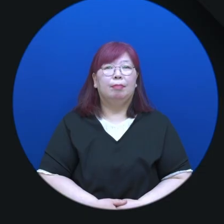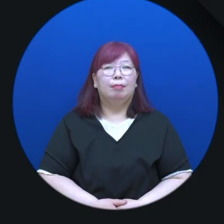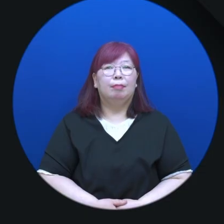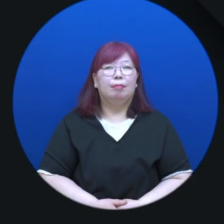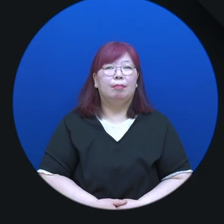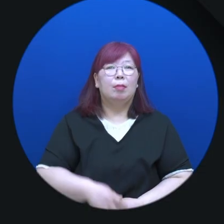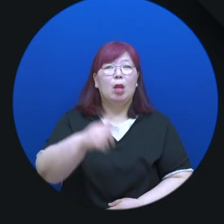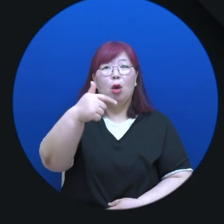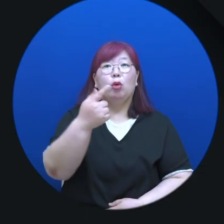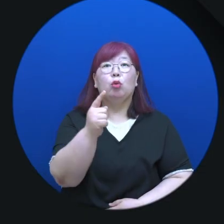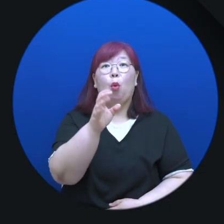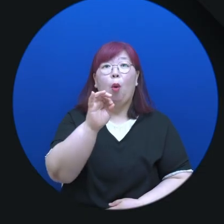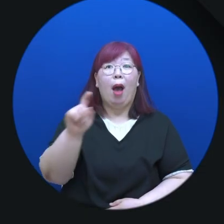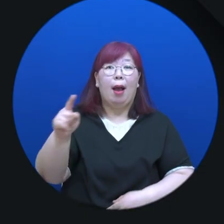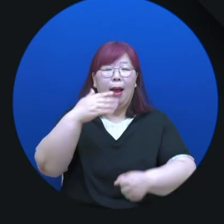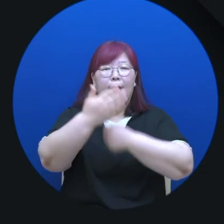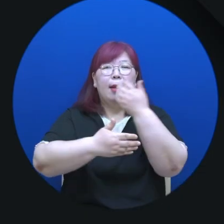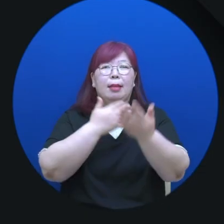하나님을 바라봅니다.